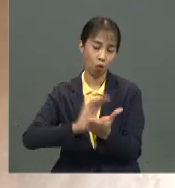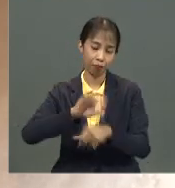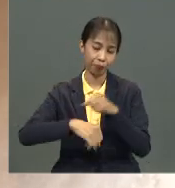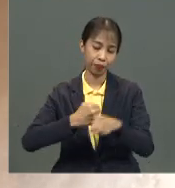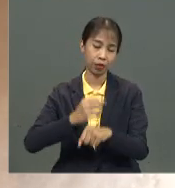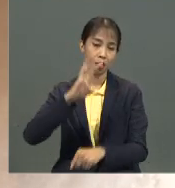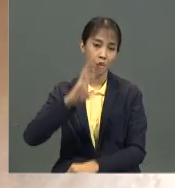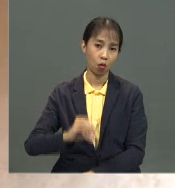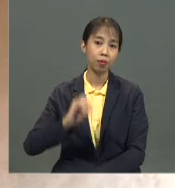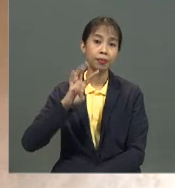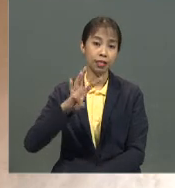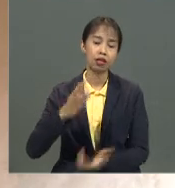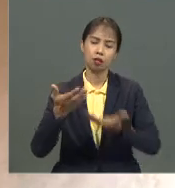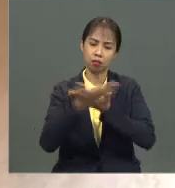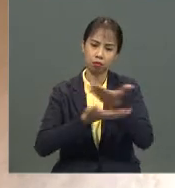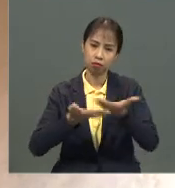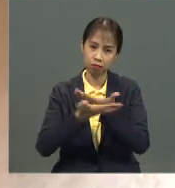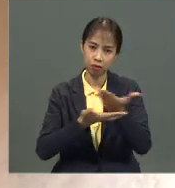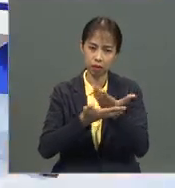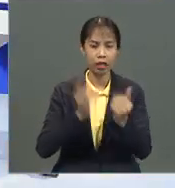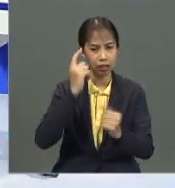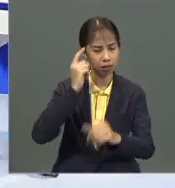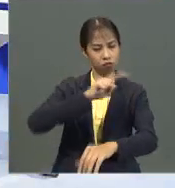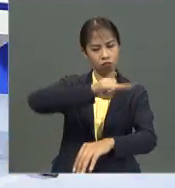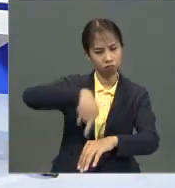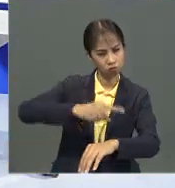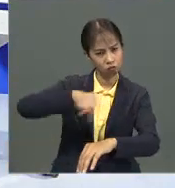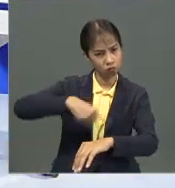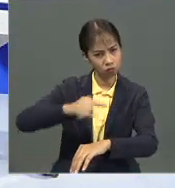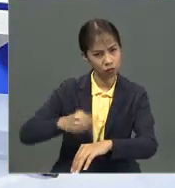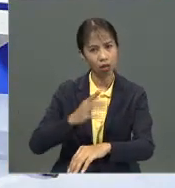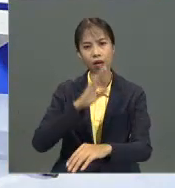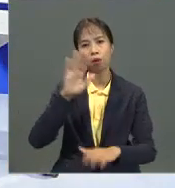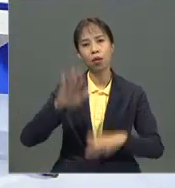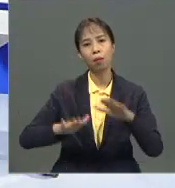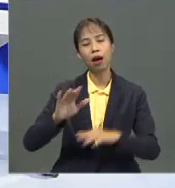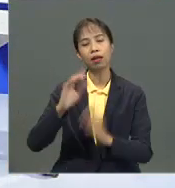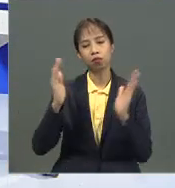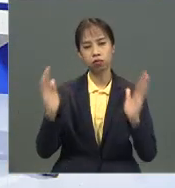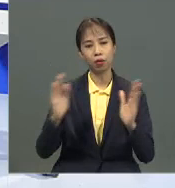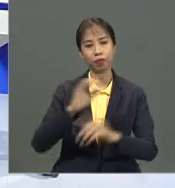ำปีงบประมาณ2564นั้นจะใช้เวลาทั้งหมดไม่เกิน105วันต